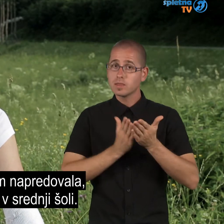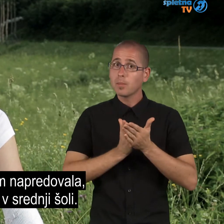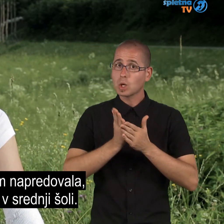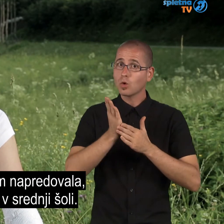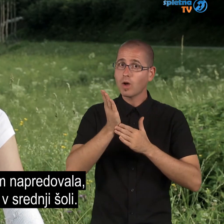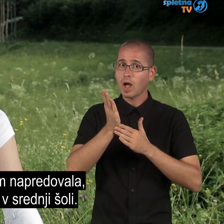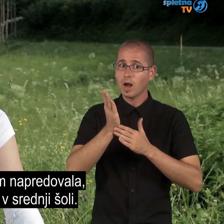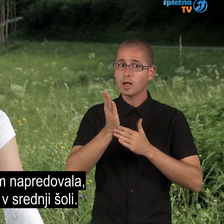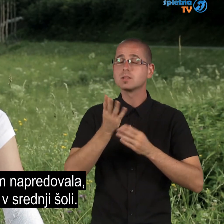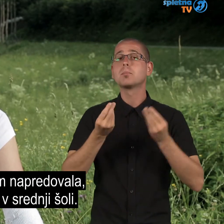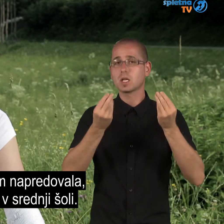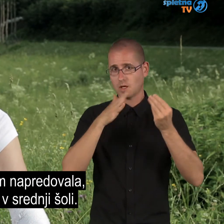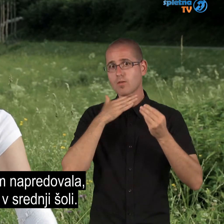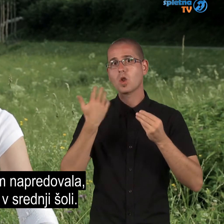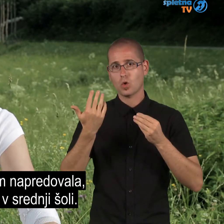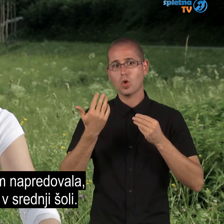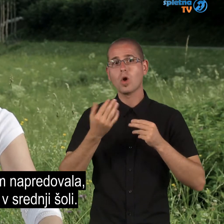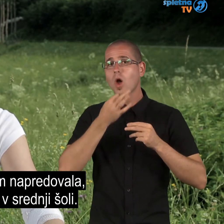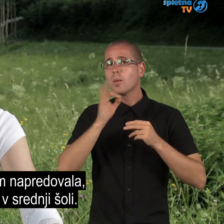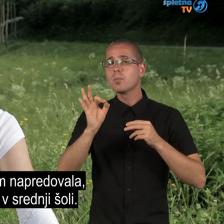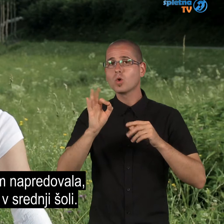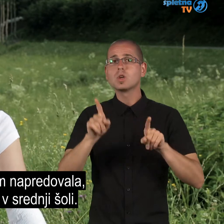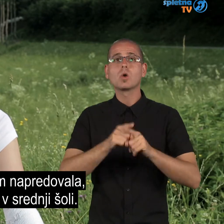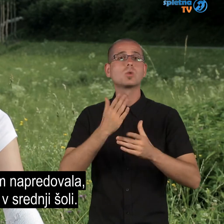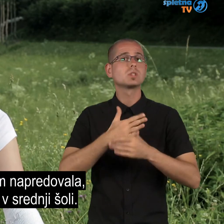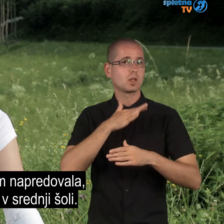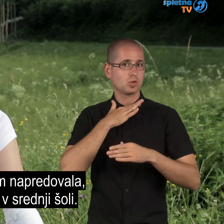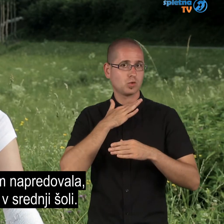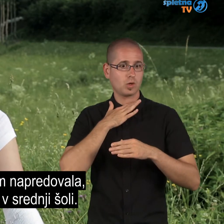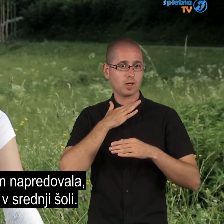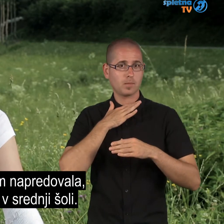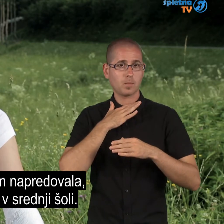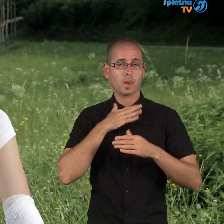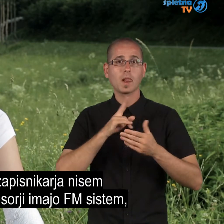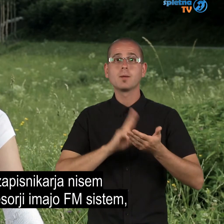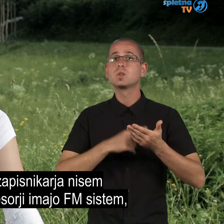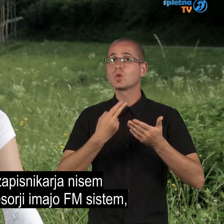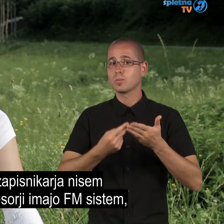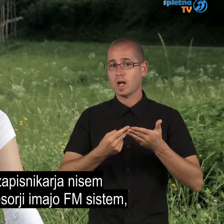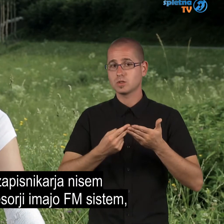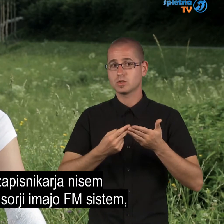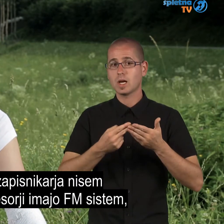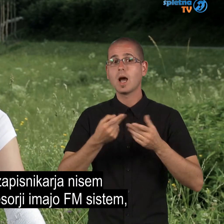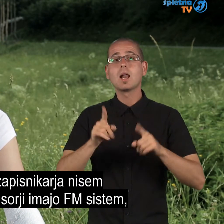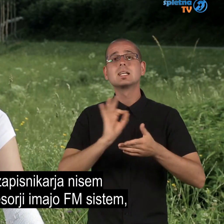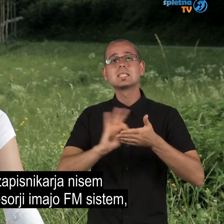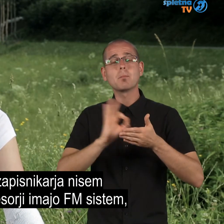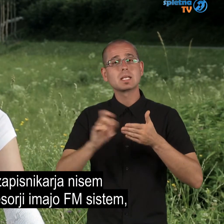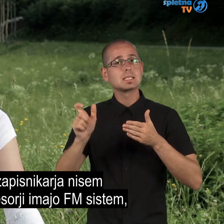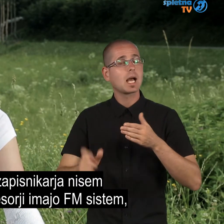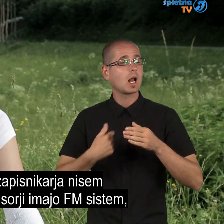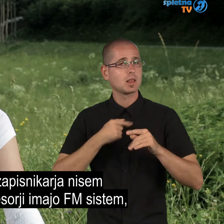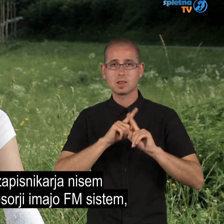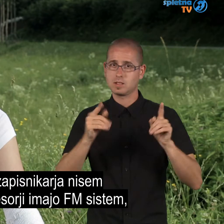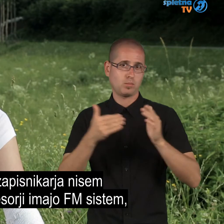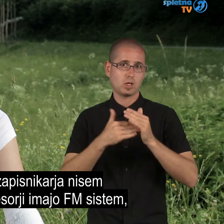Napredovala sem kar precej veliko, boljše kot v srednji šoli. Tolmača ali zapisnikarja